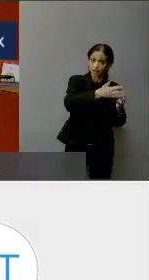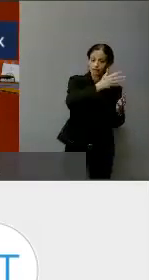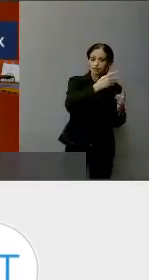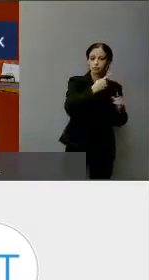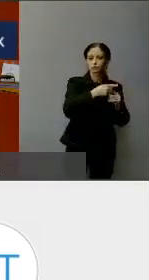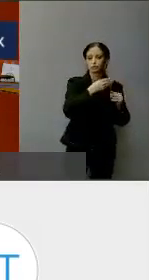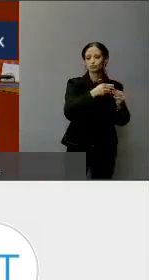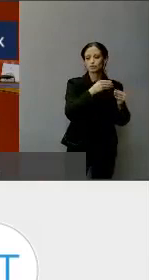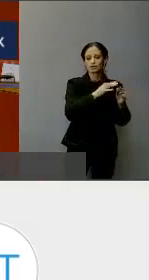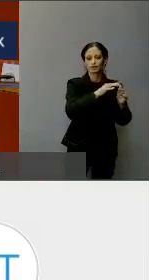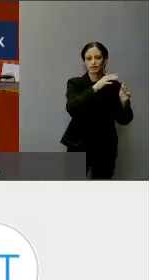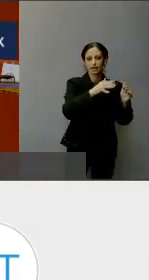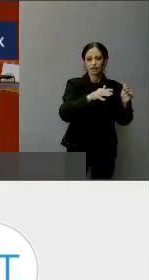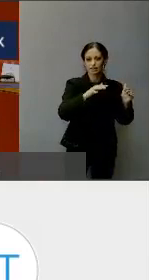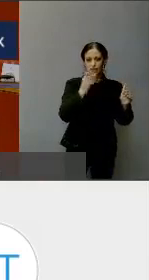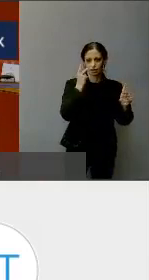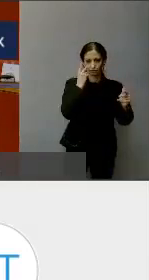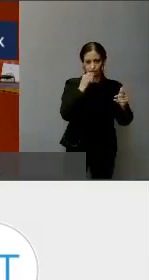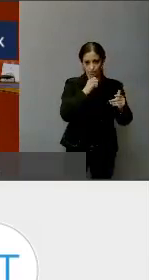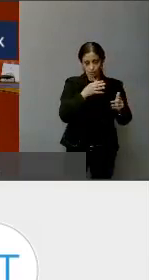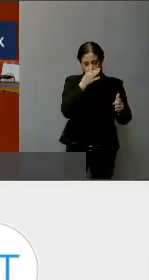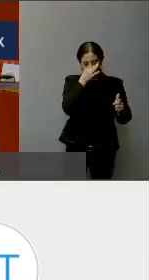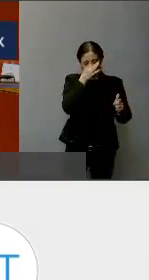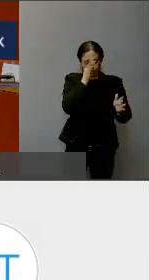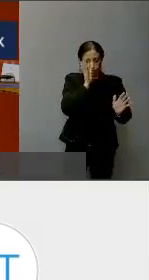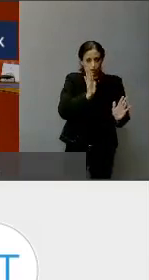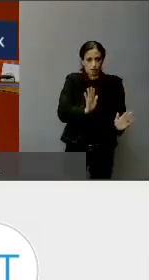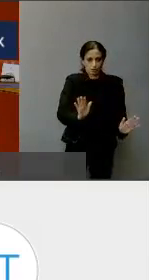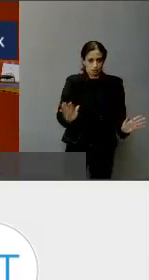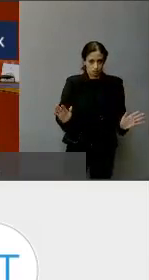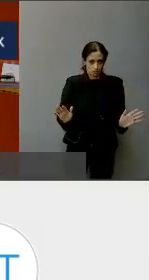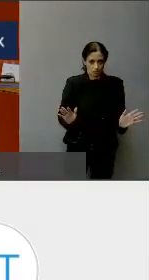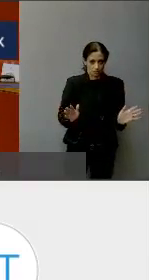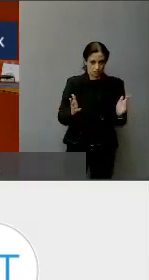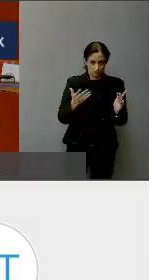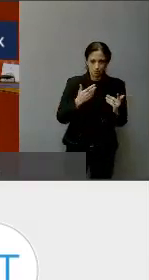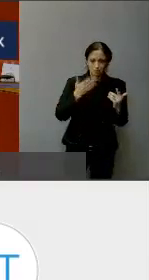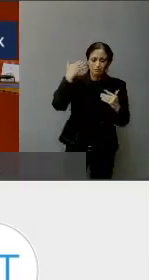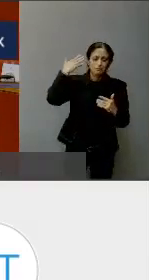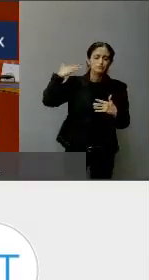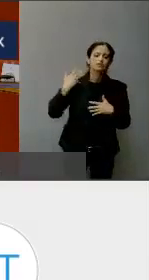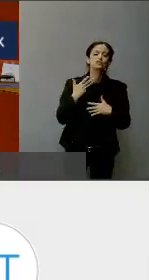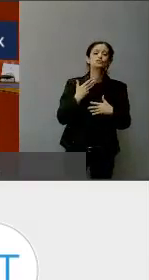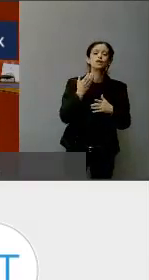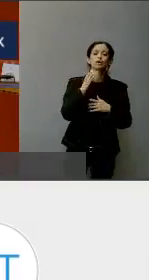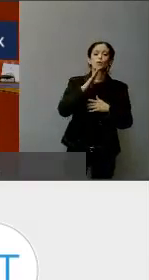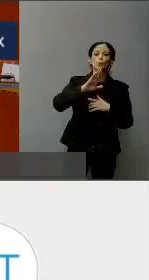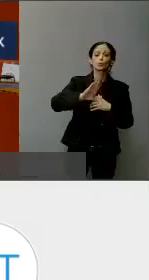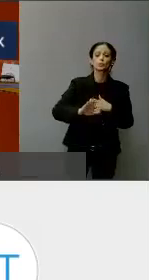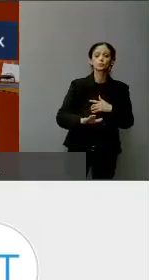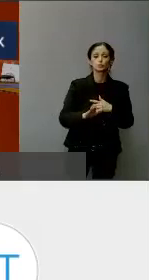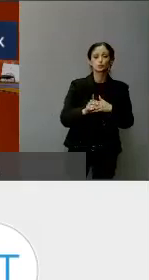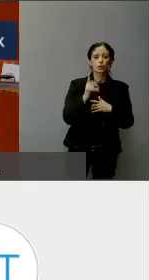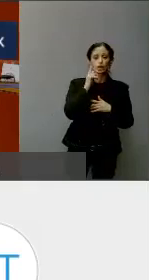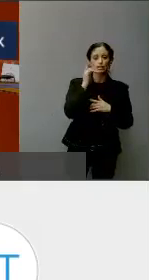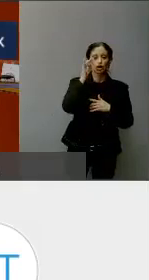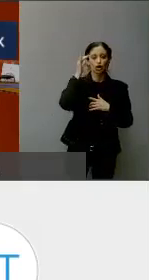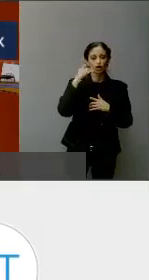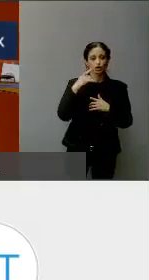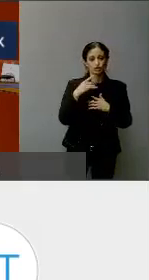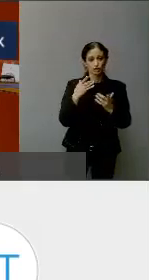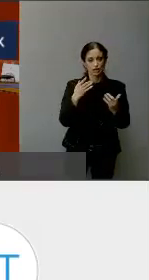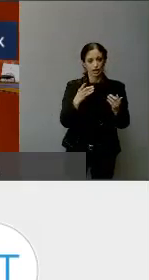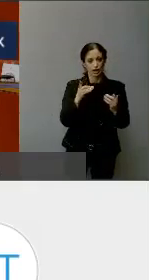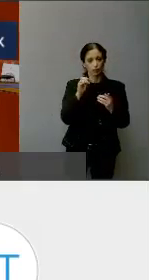i veri propri obbrobri c'era addirittura la cultura ideologica nei falansteri di dostoevskij ana memoria